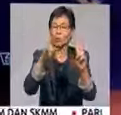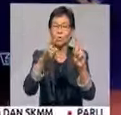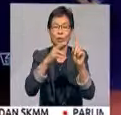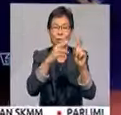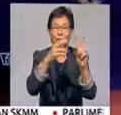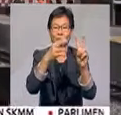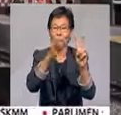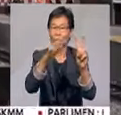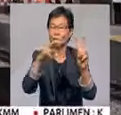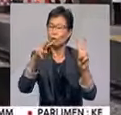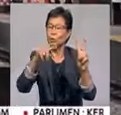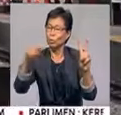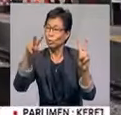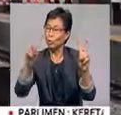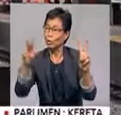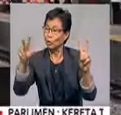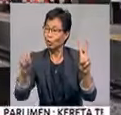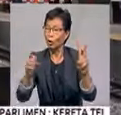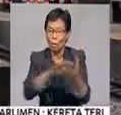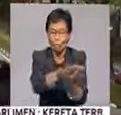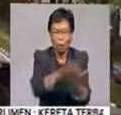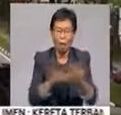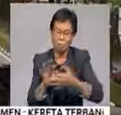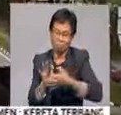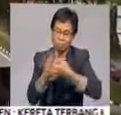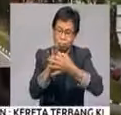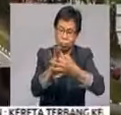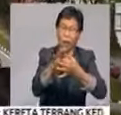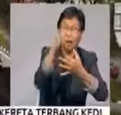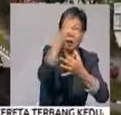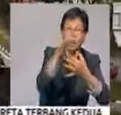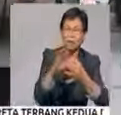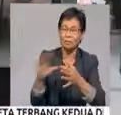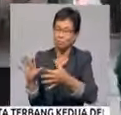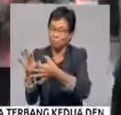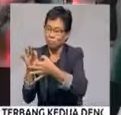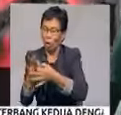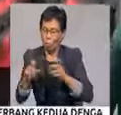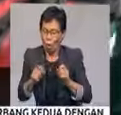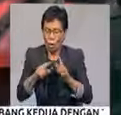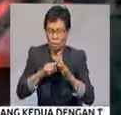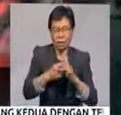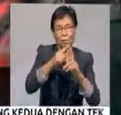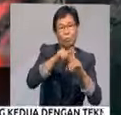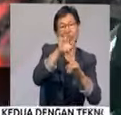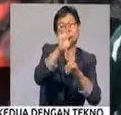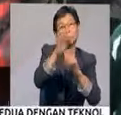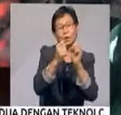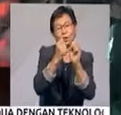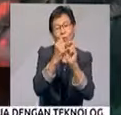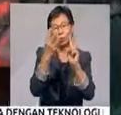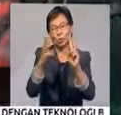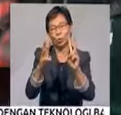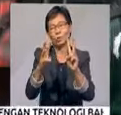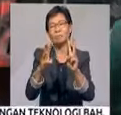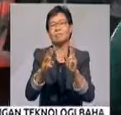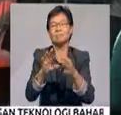2019-2030 digubal melalui kerjasama antara sektor kerajaan dan swasta sejak September 2016.